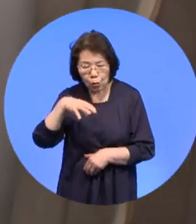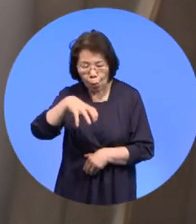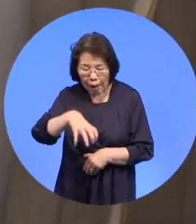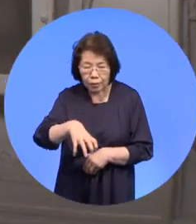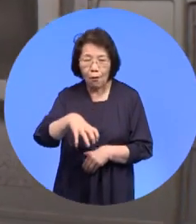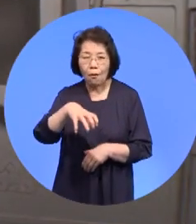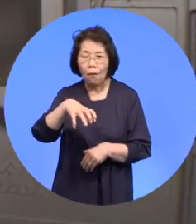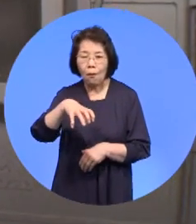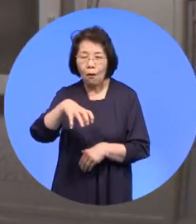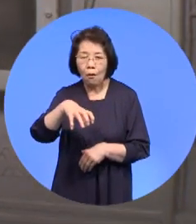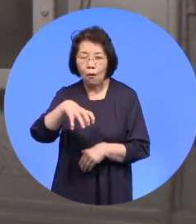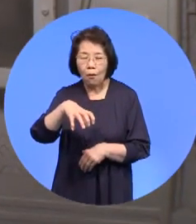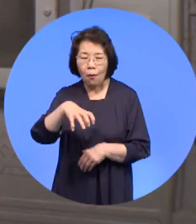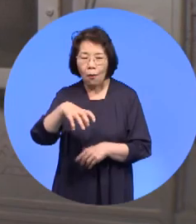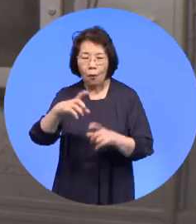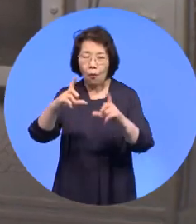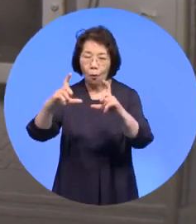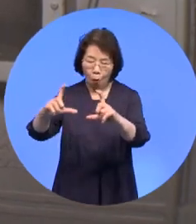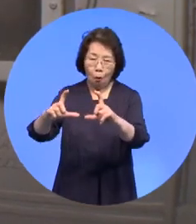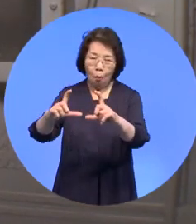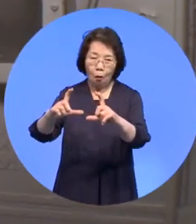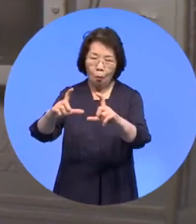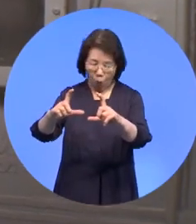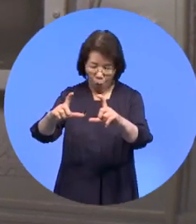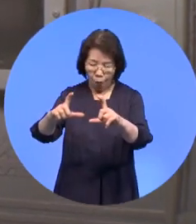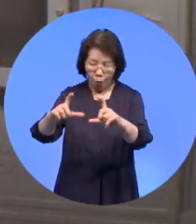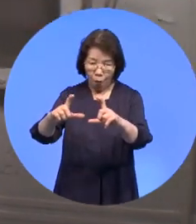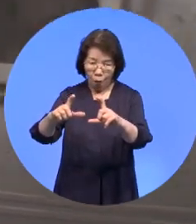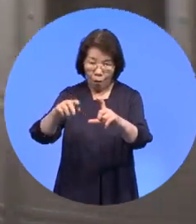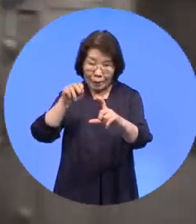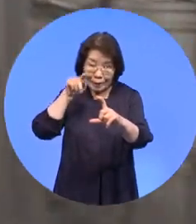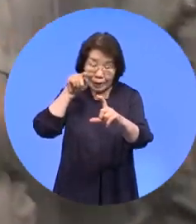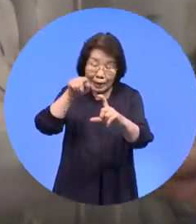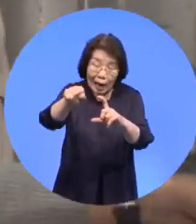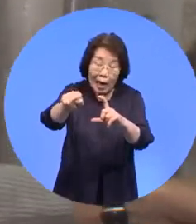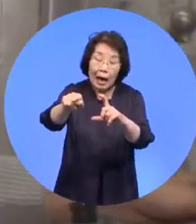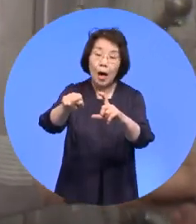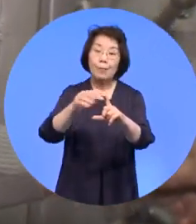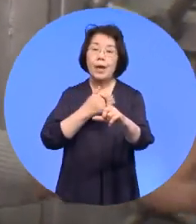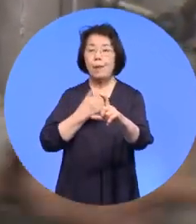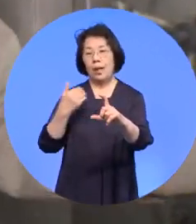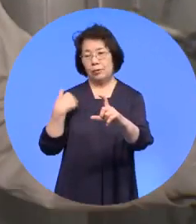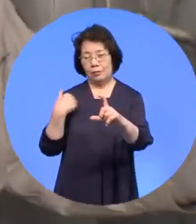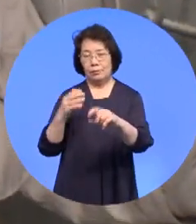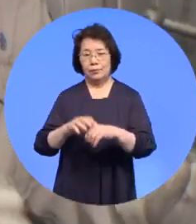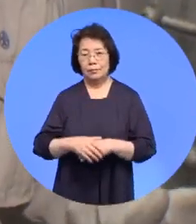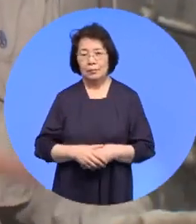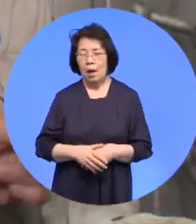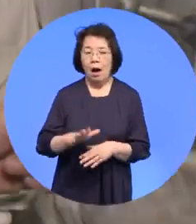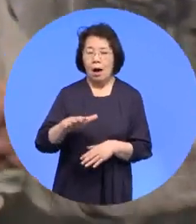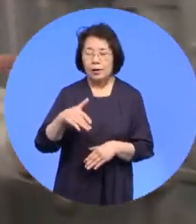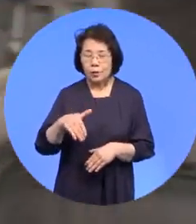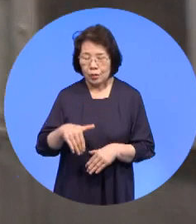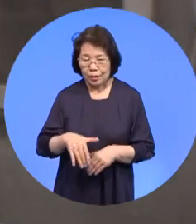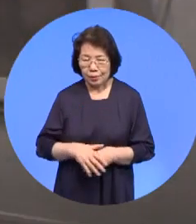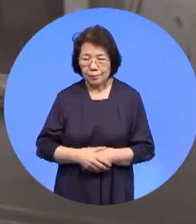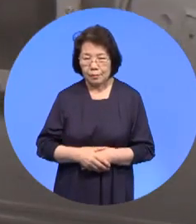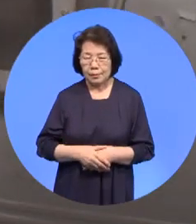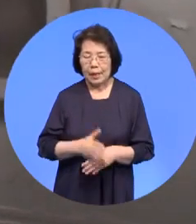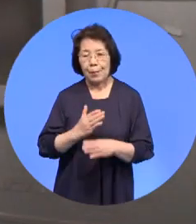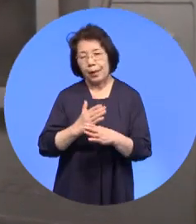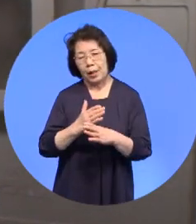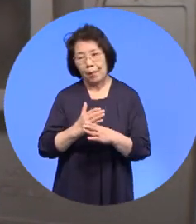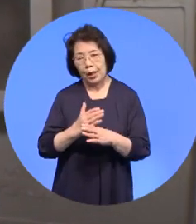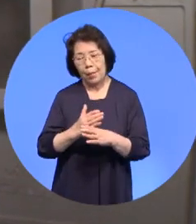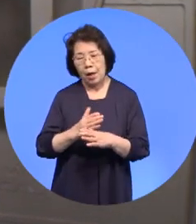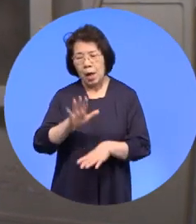ねっ訃報に見ていただきます乗客の中が気に入っここで見るんじゃ終わって誰なんですよあのも